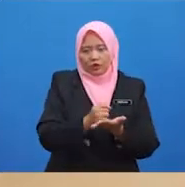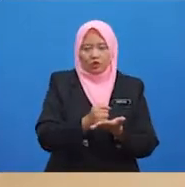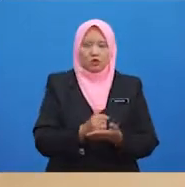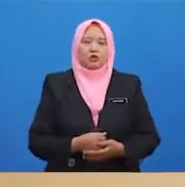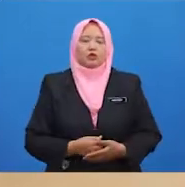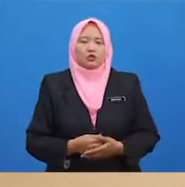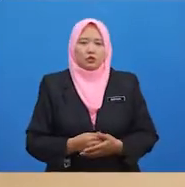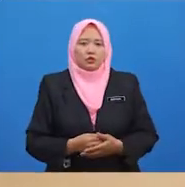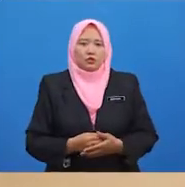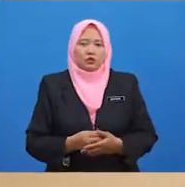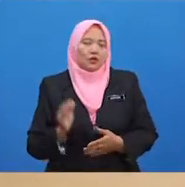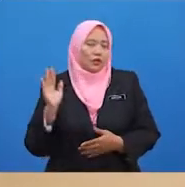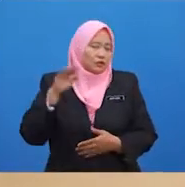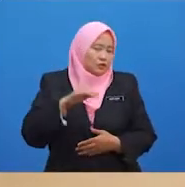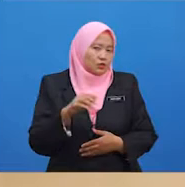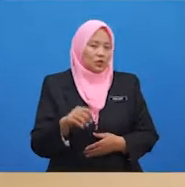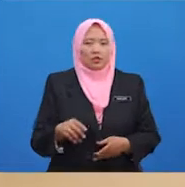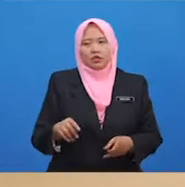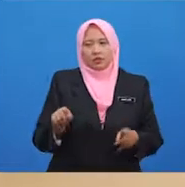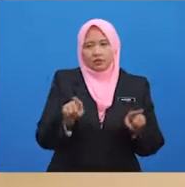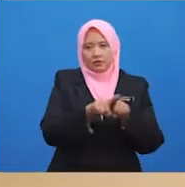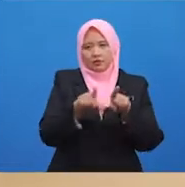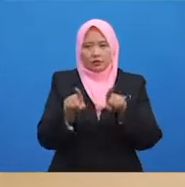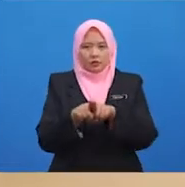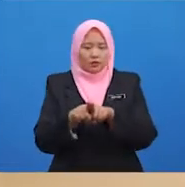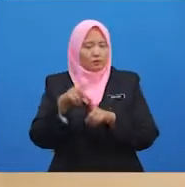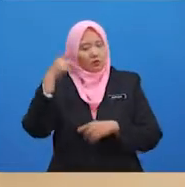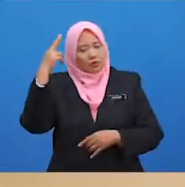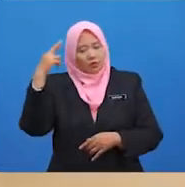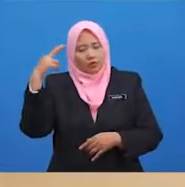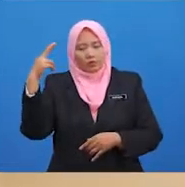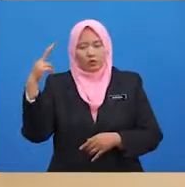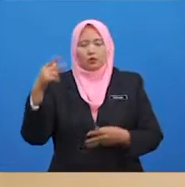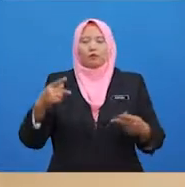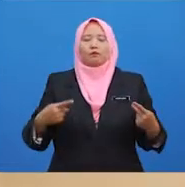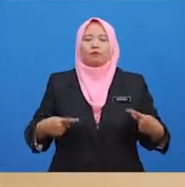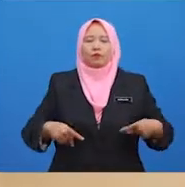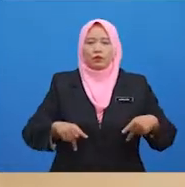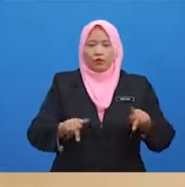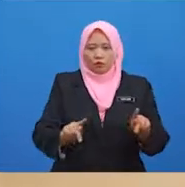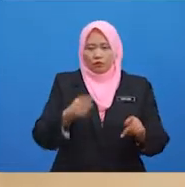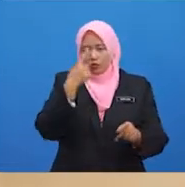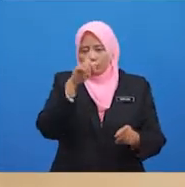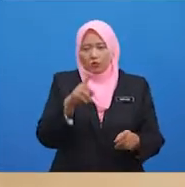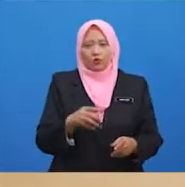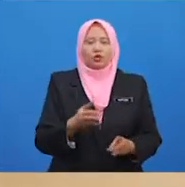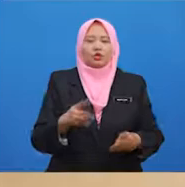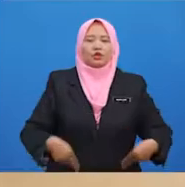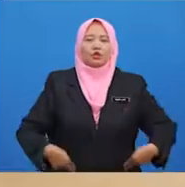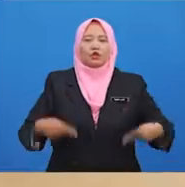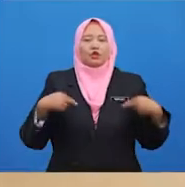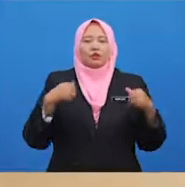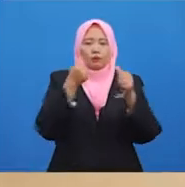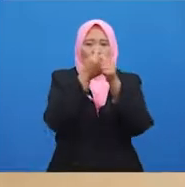sama-sama merenung peluang untuk memanfaatkan kehidupan ini menuju kehidupan yang aman dan damai.